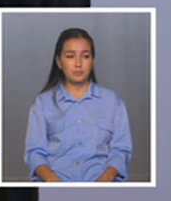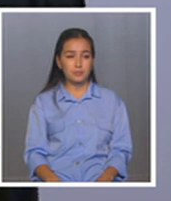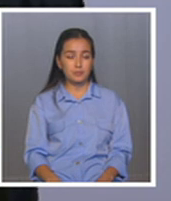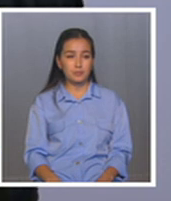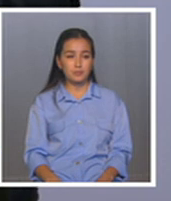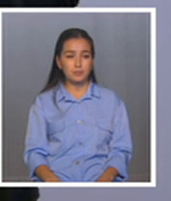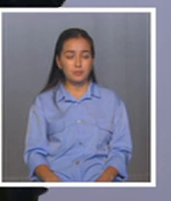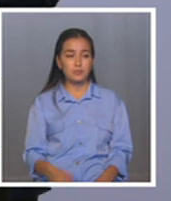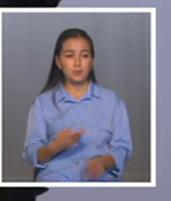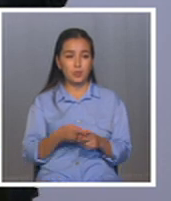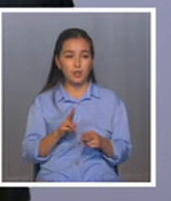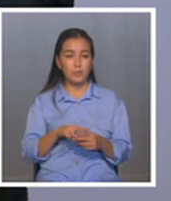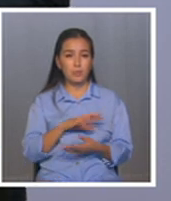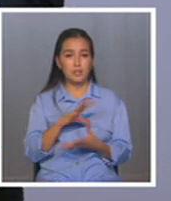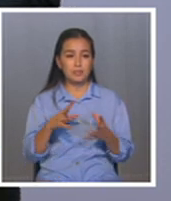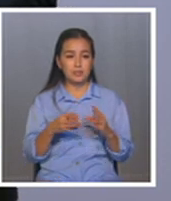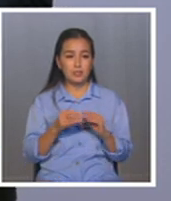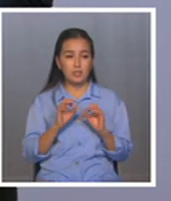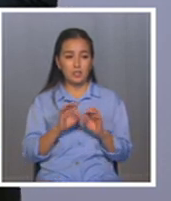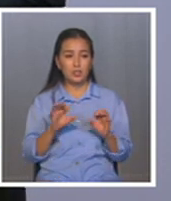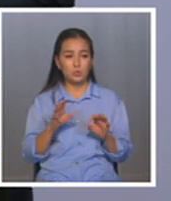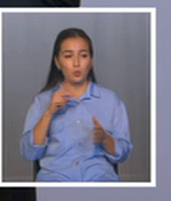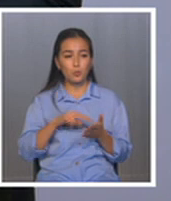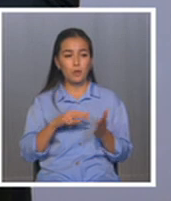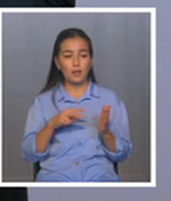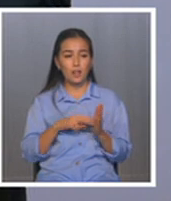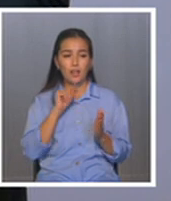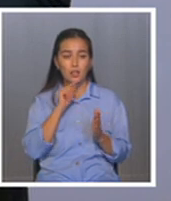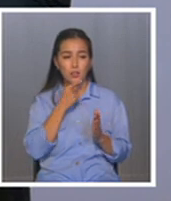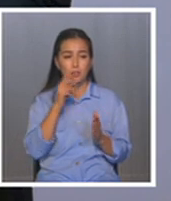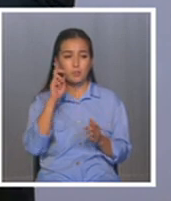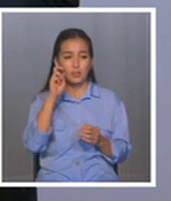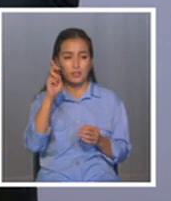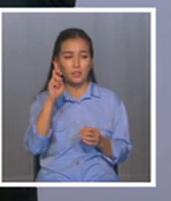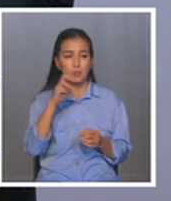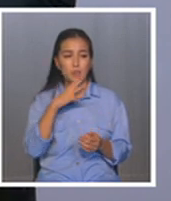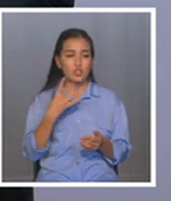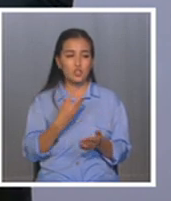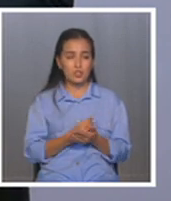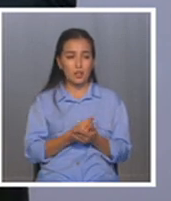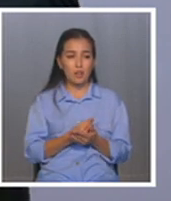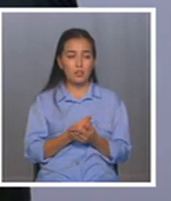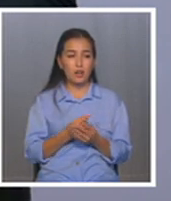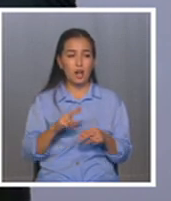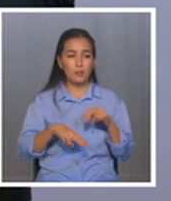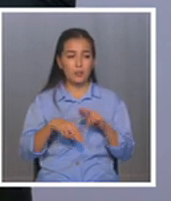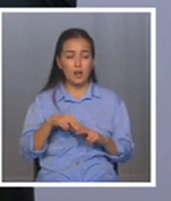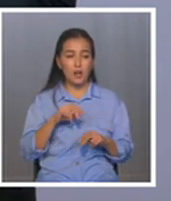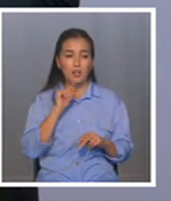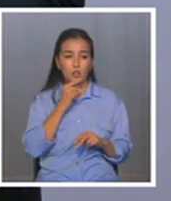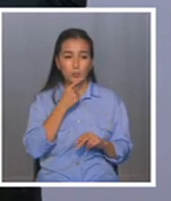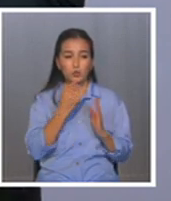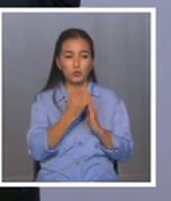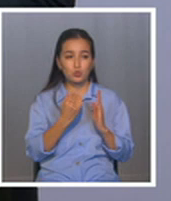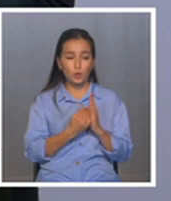Және оның барысында қорытындылай келетін болсақ, жоспарлы экономика мемлекеттік меншік қалыптасқан экономикалық жүйе. Онда